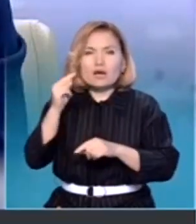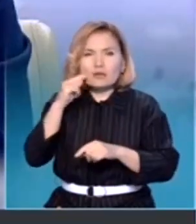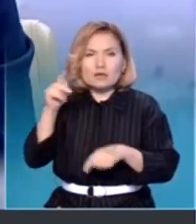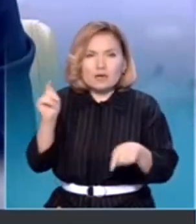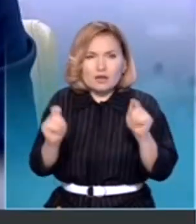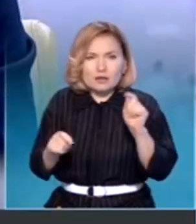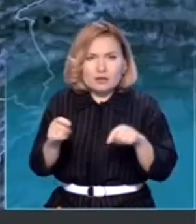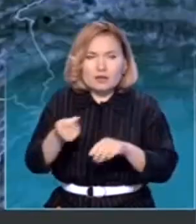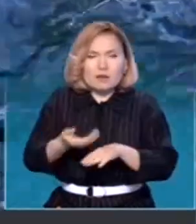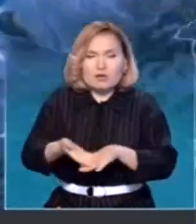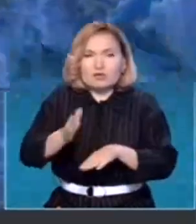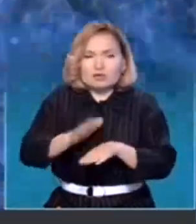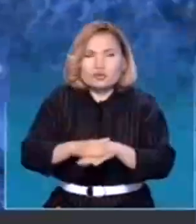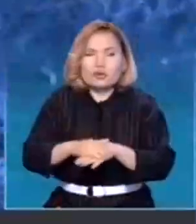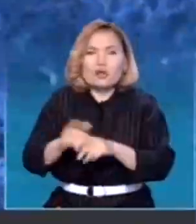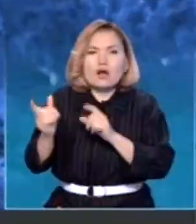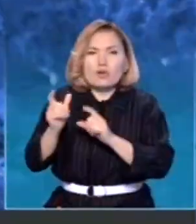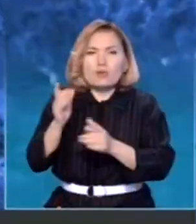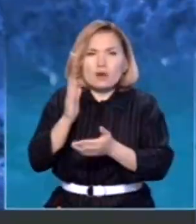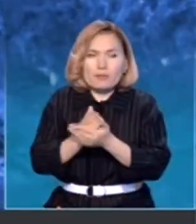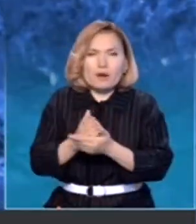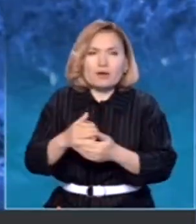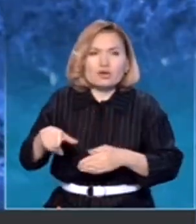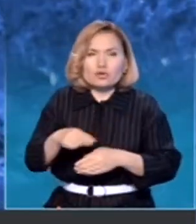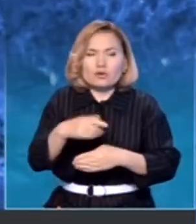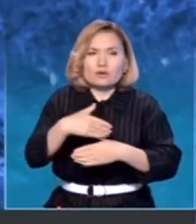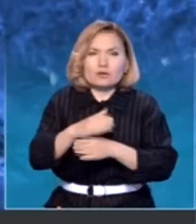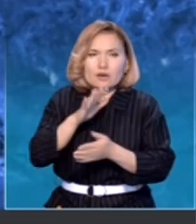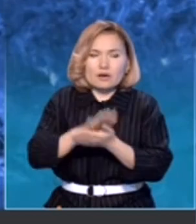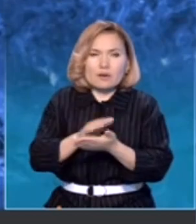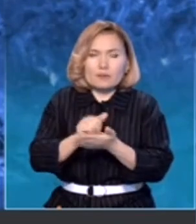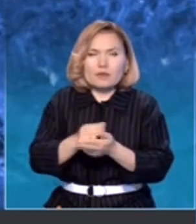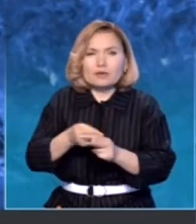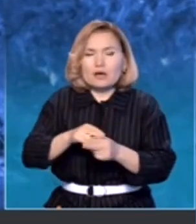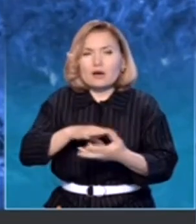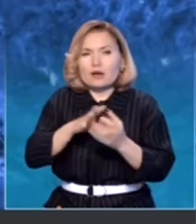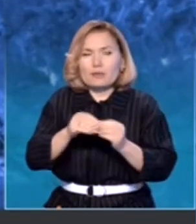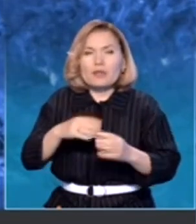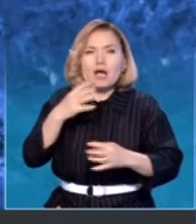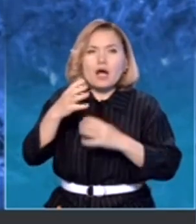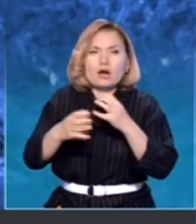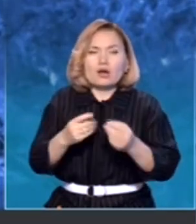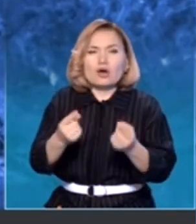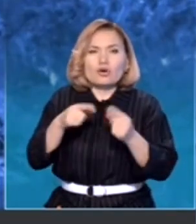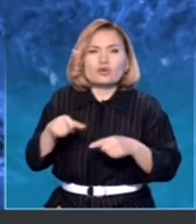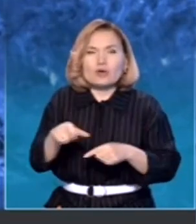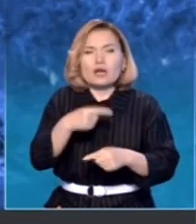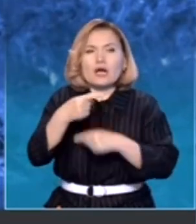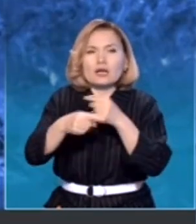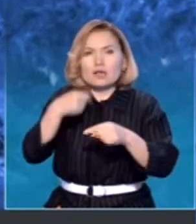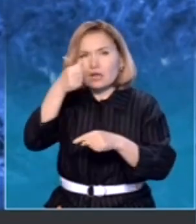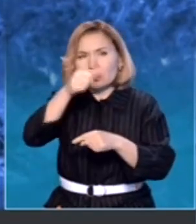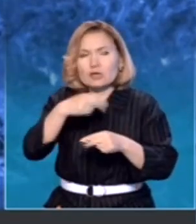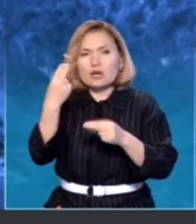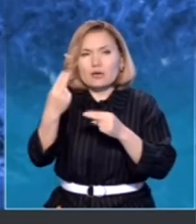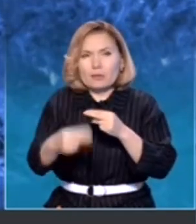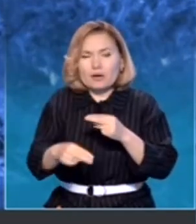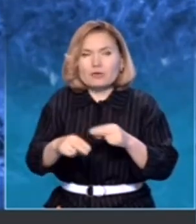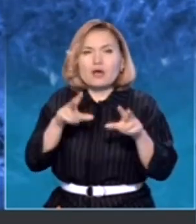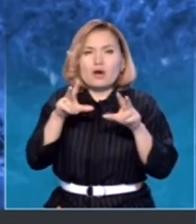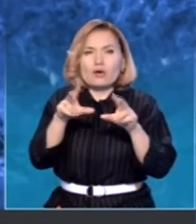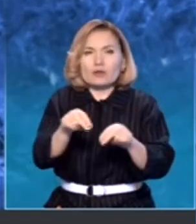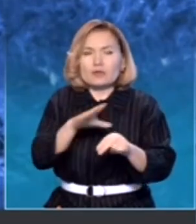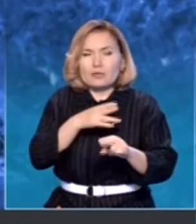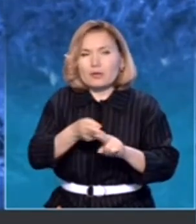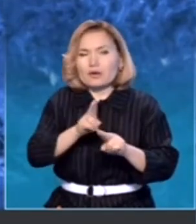үлкен жолдарда жүргізілмейді. Ал құрылысы үш жылға созылған Астрахан-Атырау бағытындағы халықаралық күре жол келесі жылы пайдалануға беріледі деп